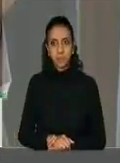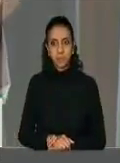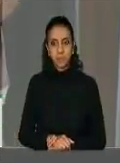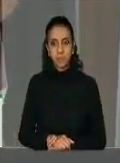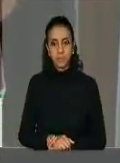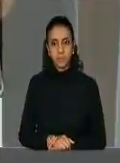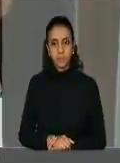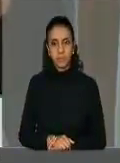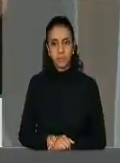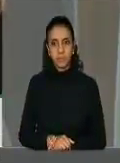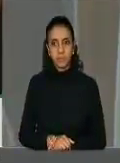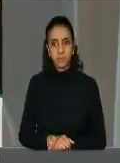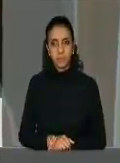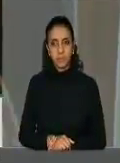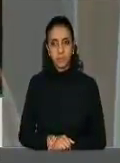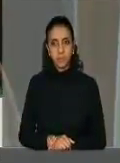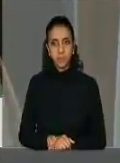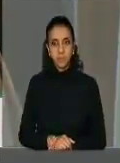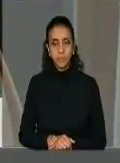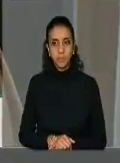أولاً نرحب